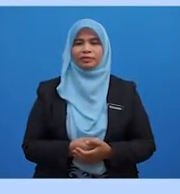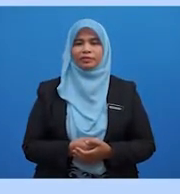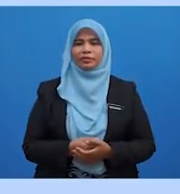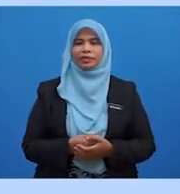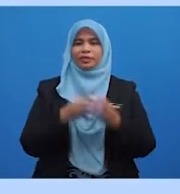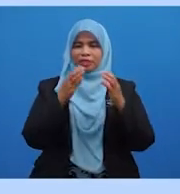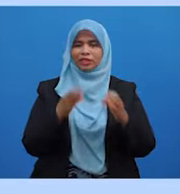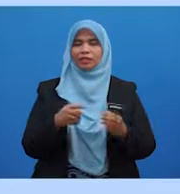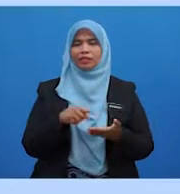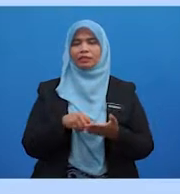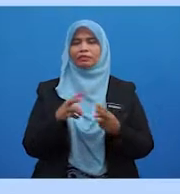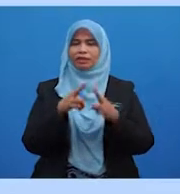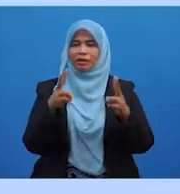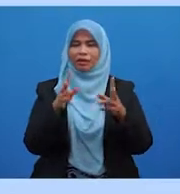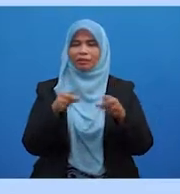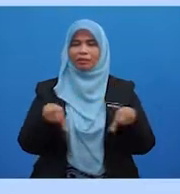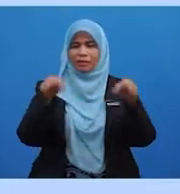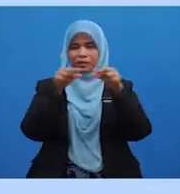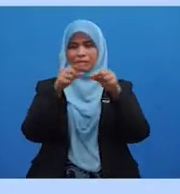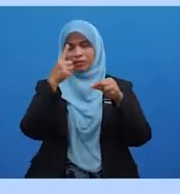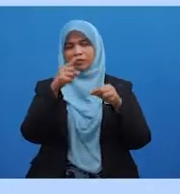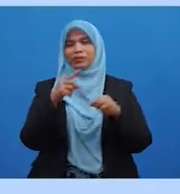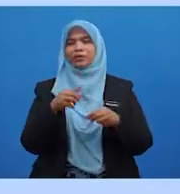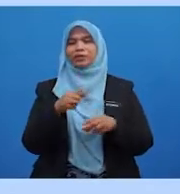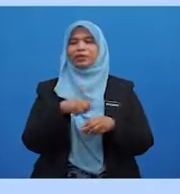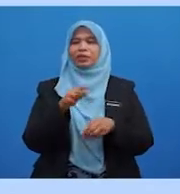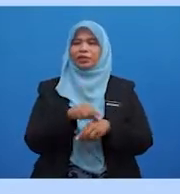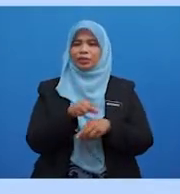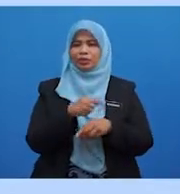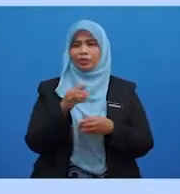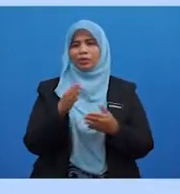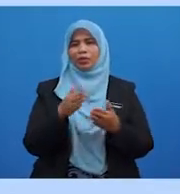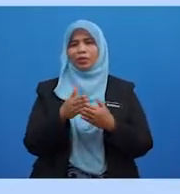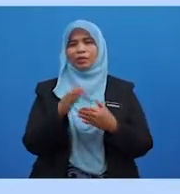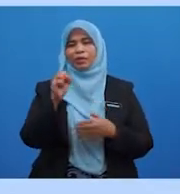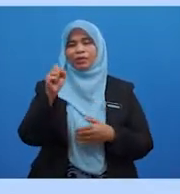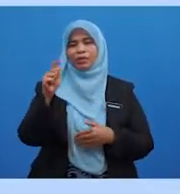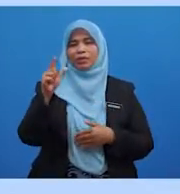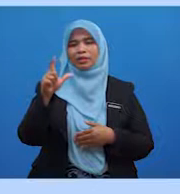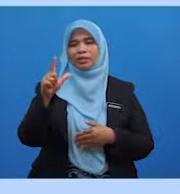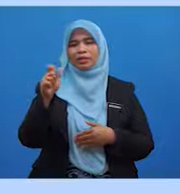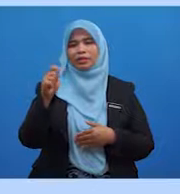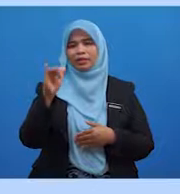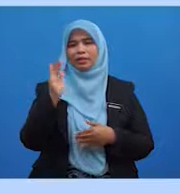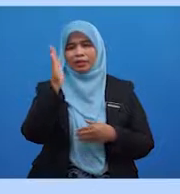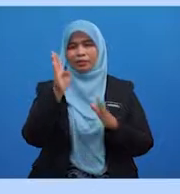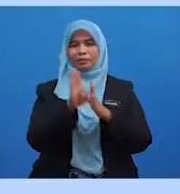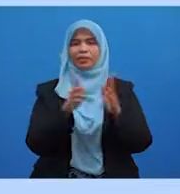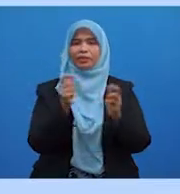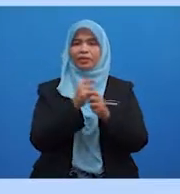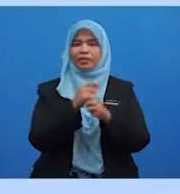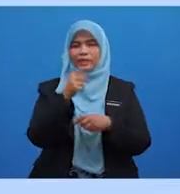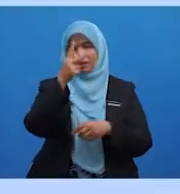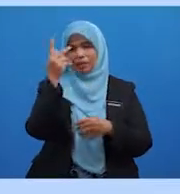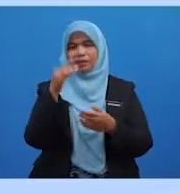Teknik ini amat penting untuk dipraktikkan oleh atlet-atlet yang bakal bertanding kerana ia merupakan